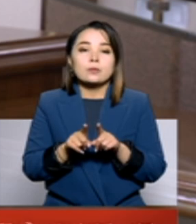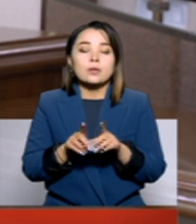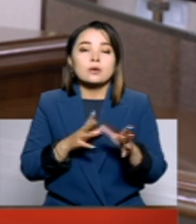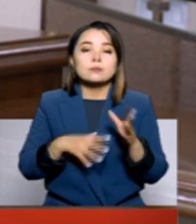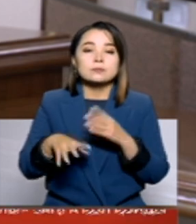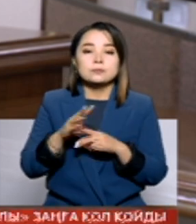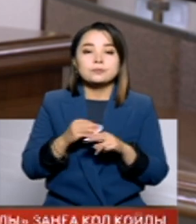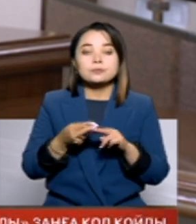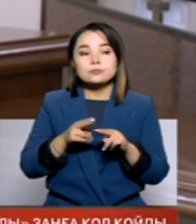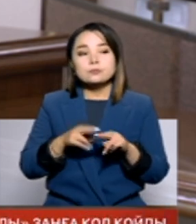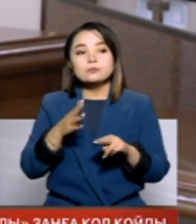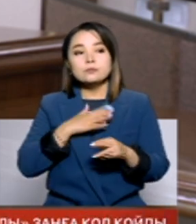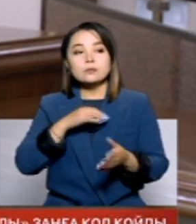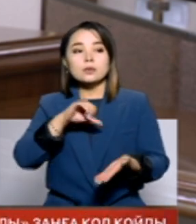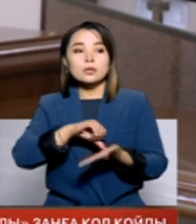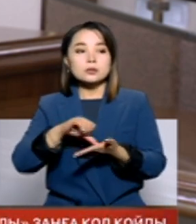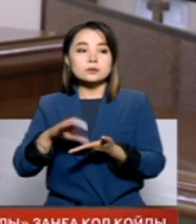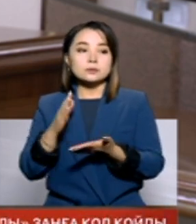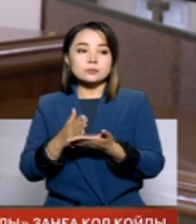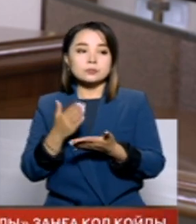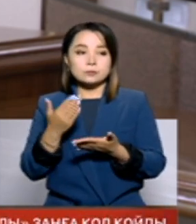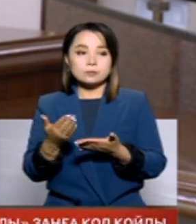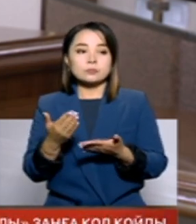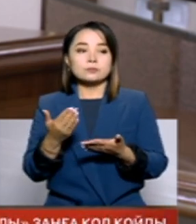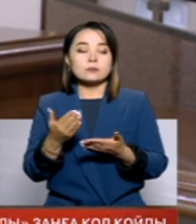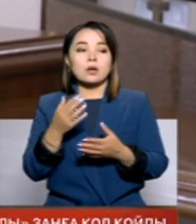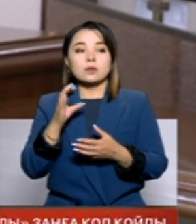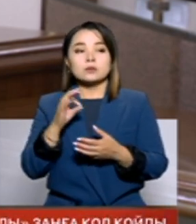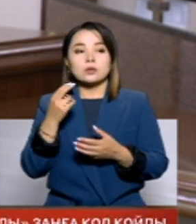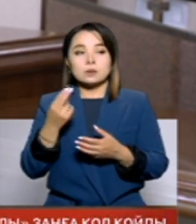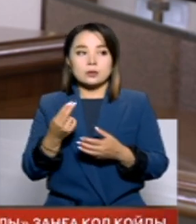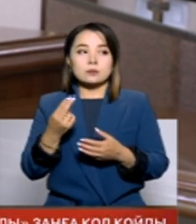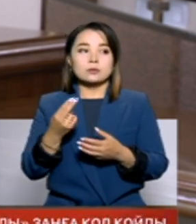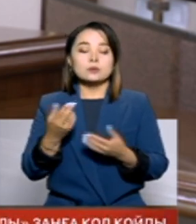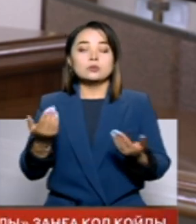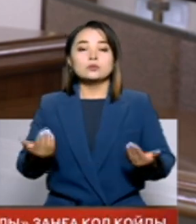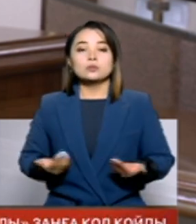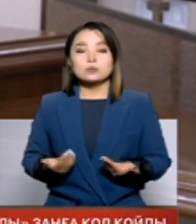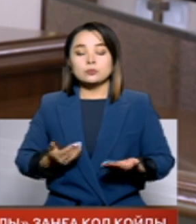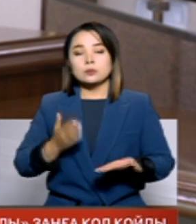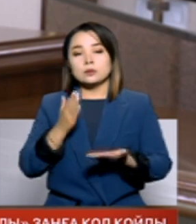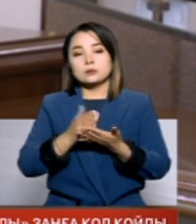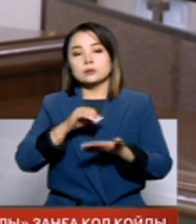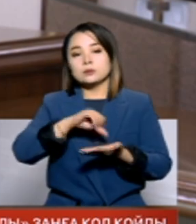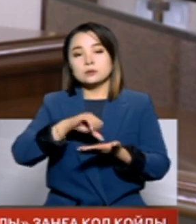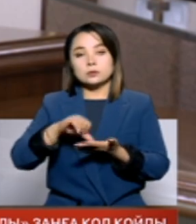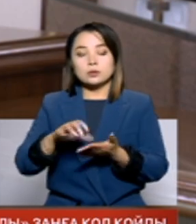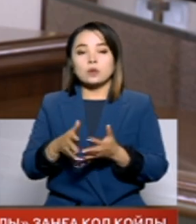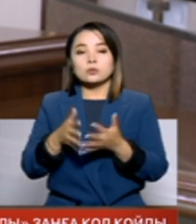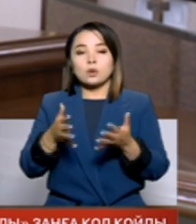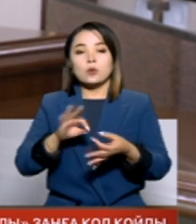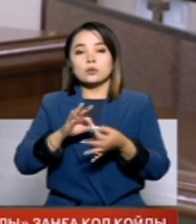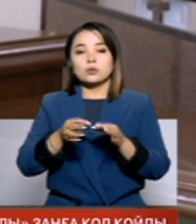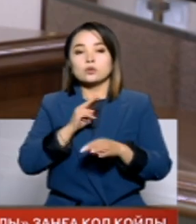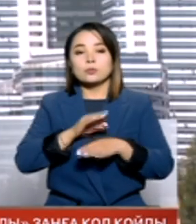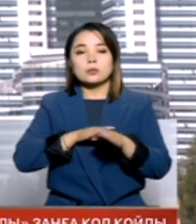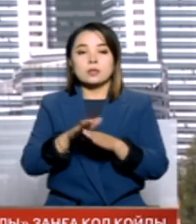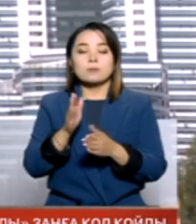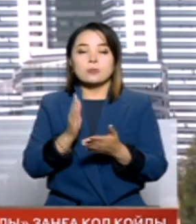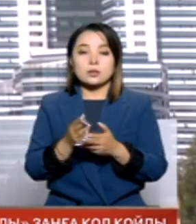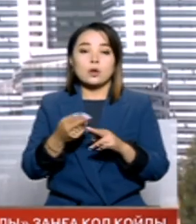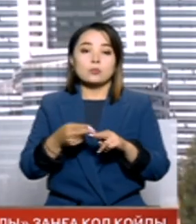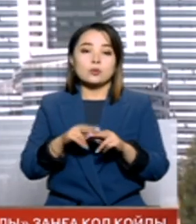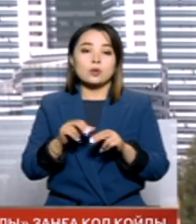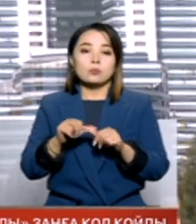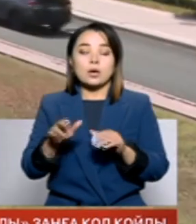бүкіл бізге қатысы бар, әлеуметтік өмірге қатысы бар салаларда үлкен-үлкен күрделі жұмыстар өткізіп отыр.